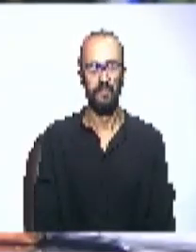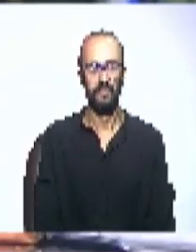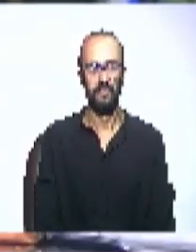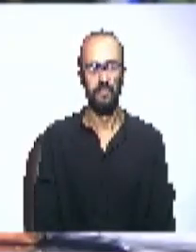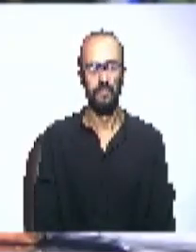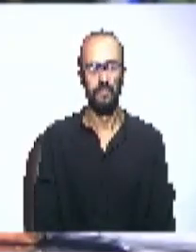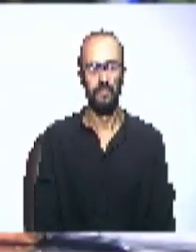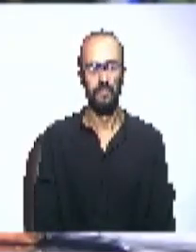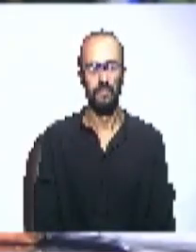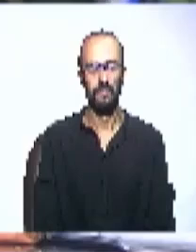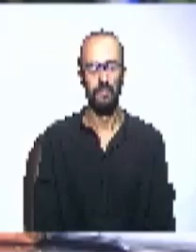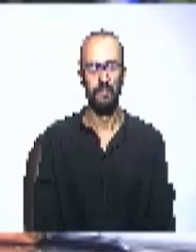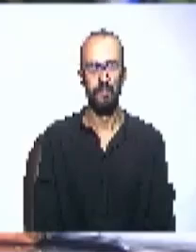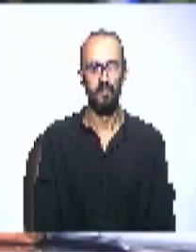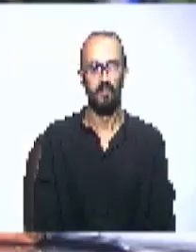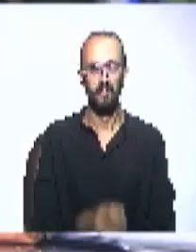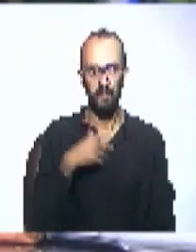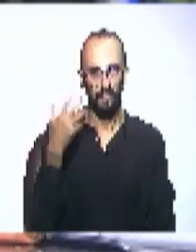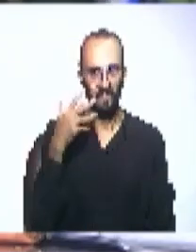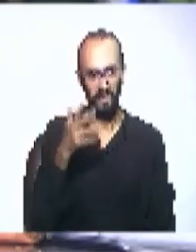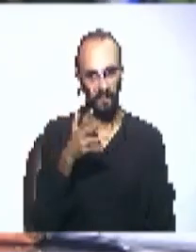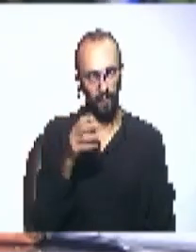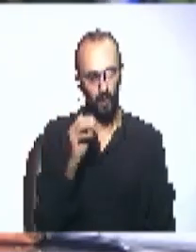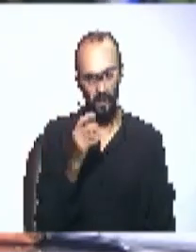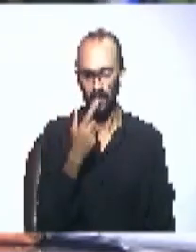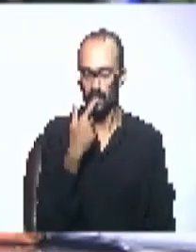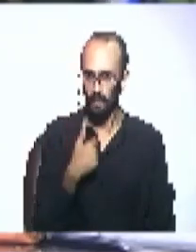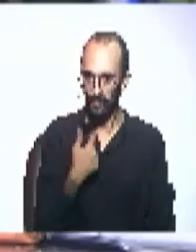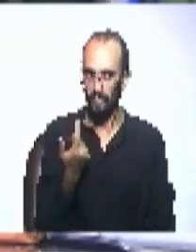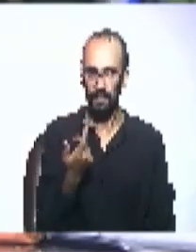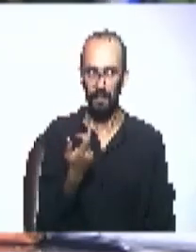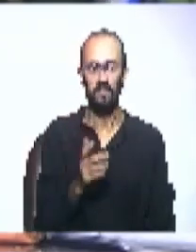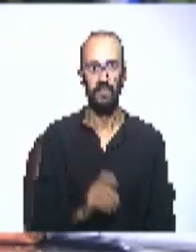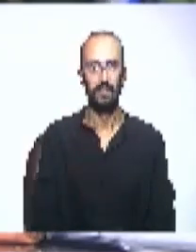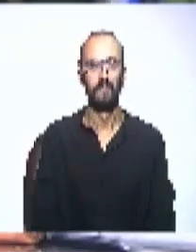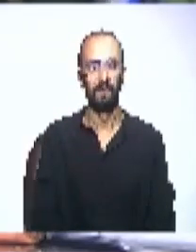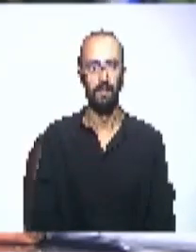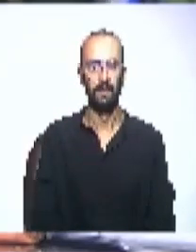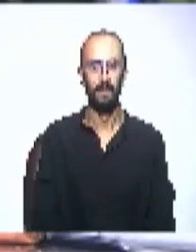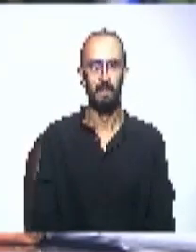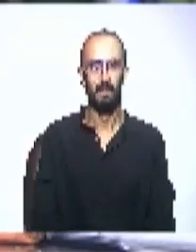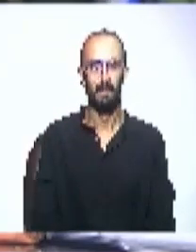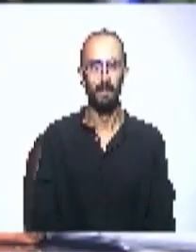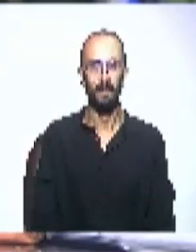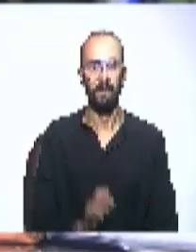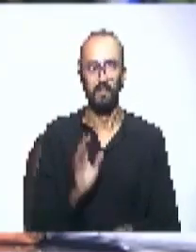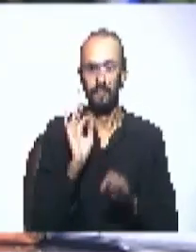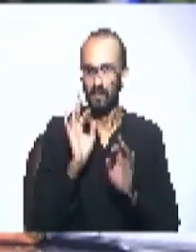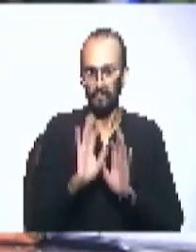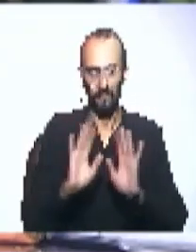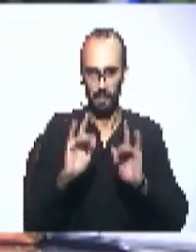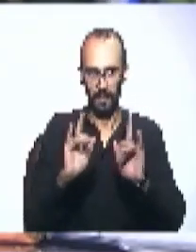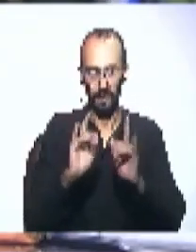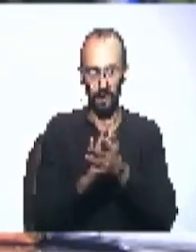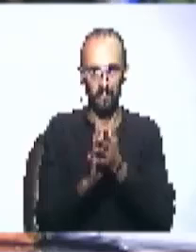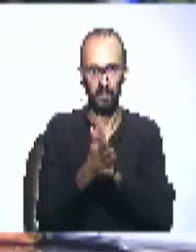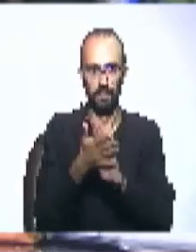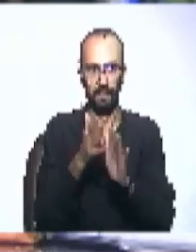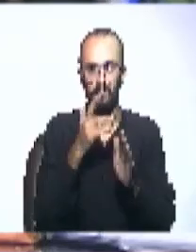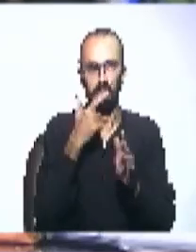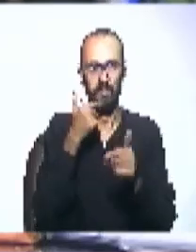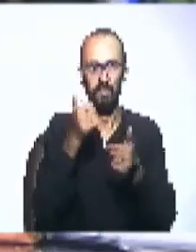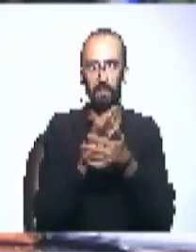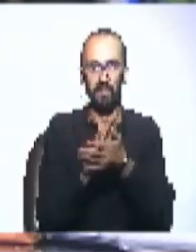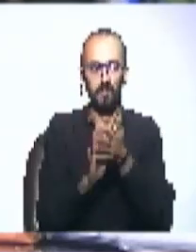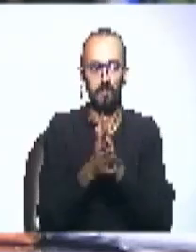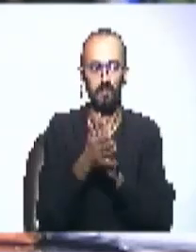ناقص لنا ايه؟ احنا قلنا هنعمل ايه؟ شوف انت بتحب تحط عليها ايه؟ هي اولا مش محتاجه حاجه خالص. طعمها رائع